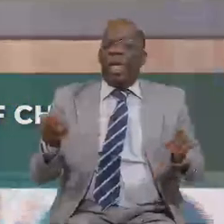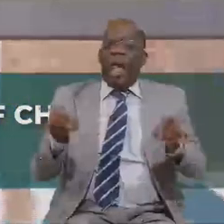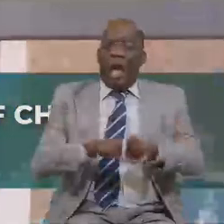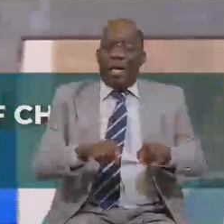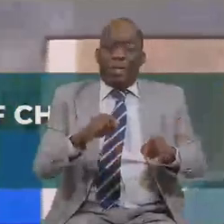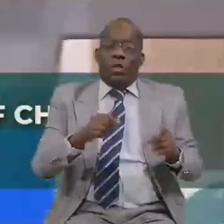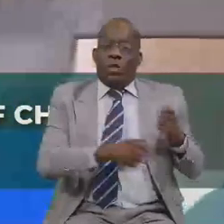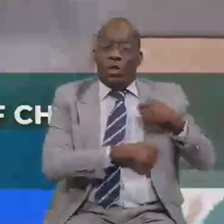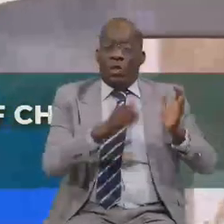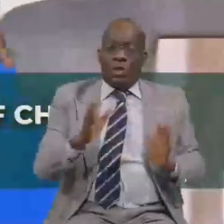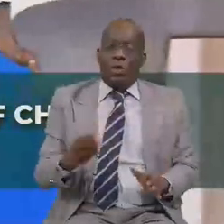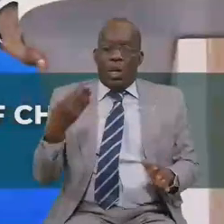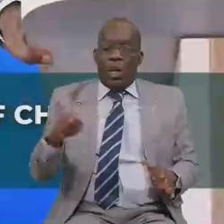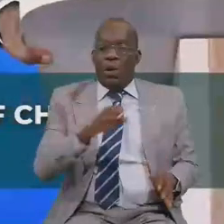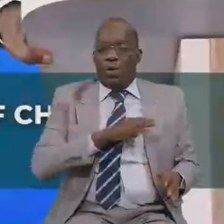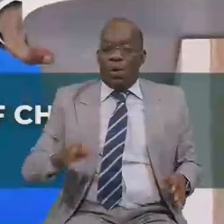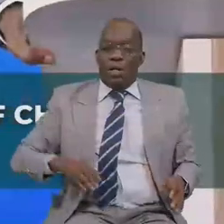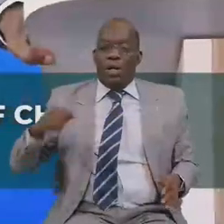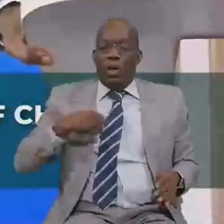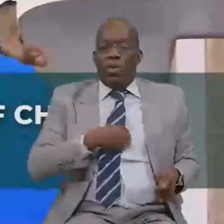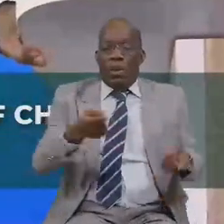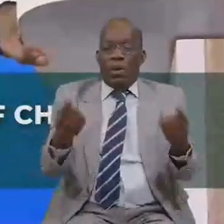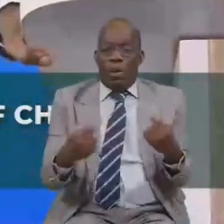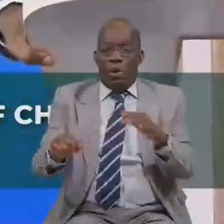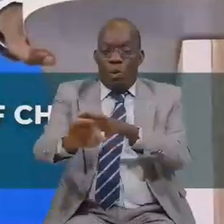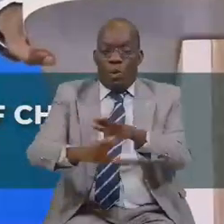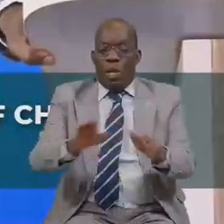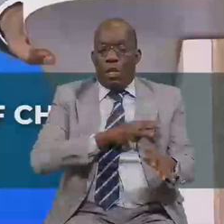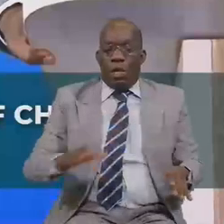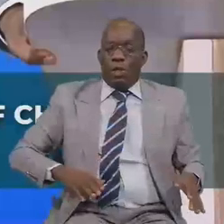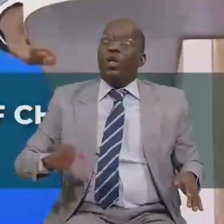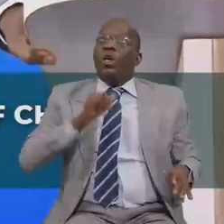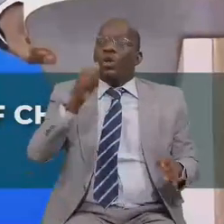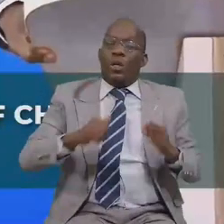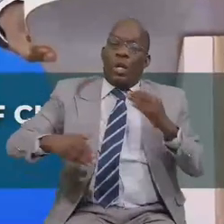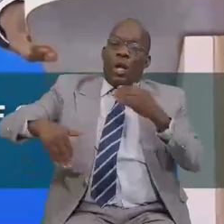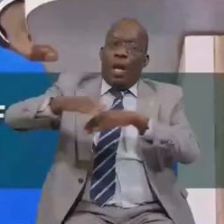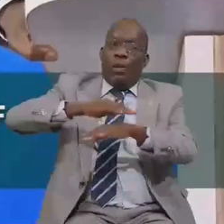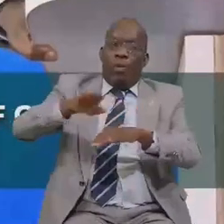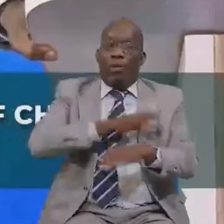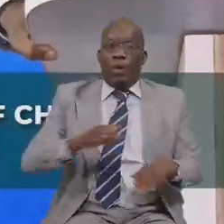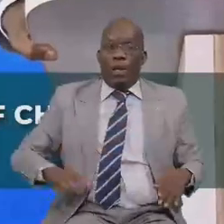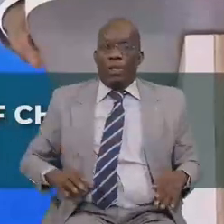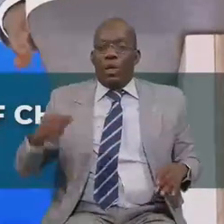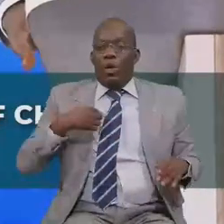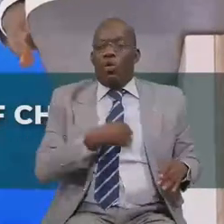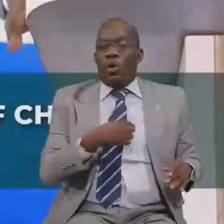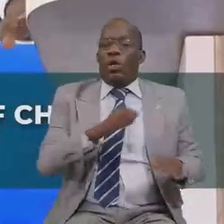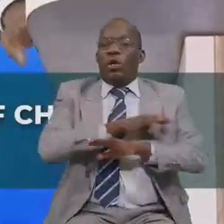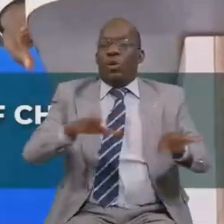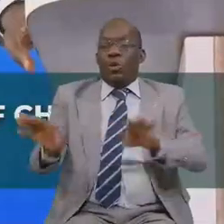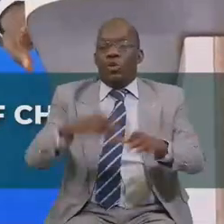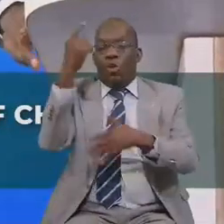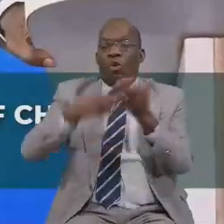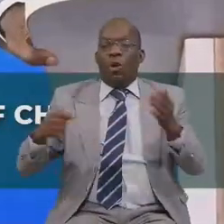Christ, nous venons sous ses ordres. Nous ne sommes pas au-dessus de Christ pour faire ce que nous voulons. Et en